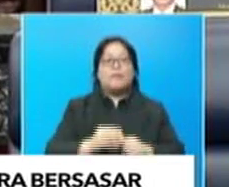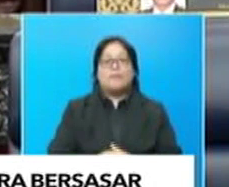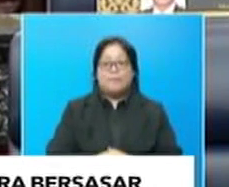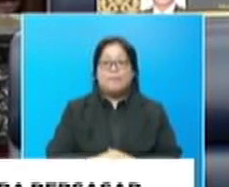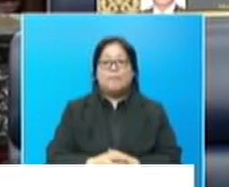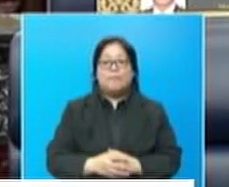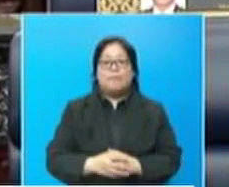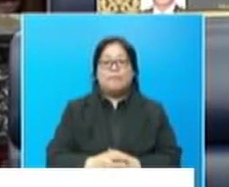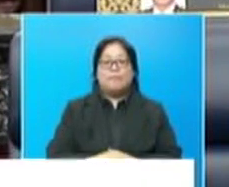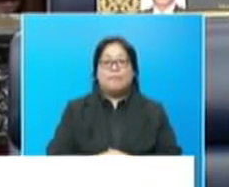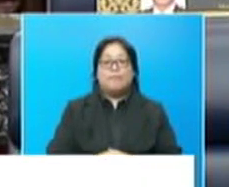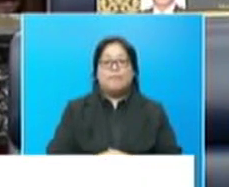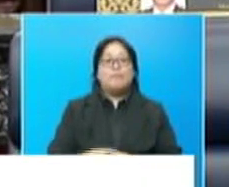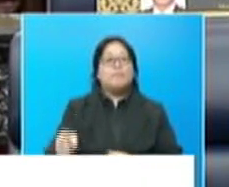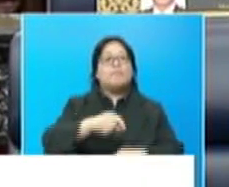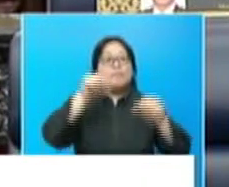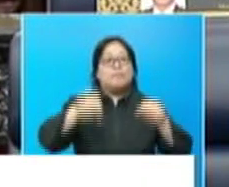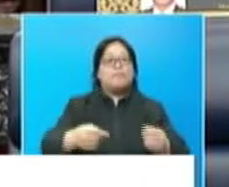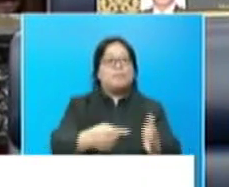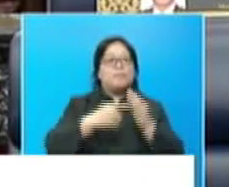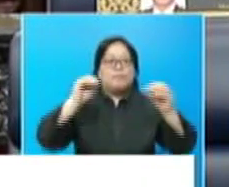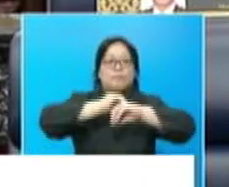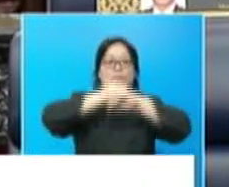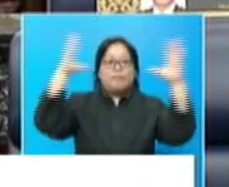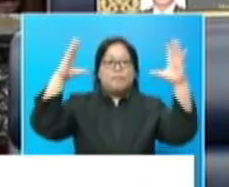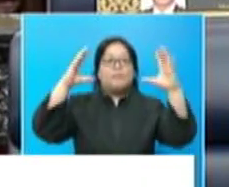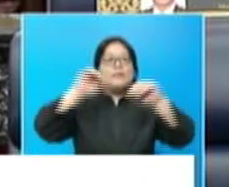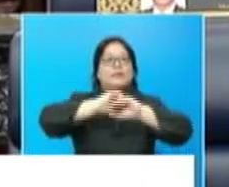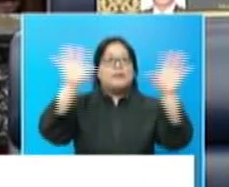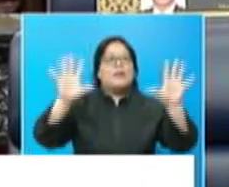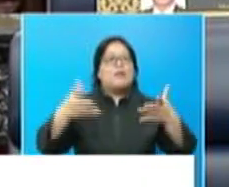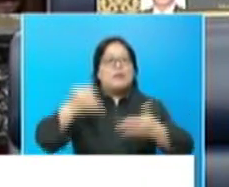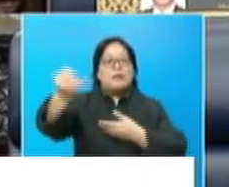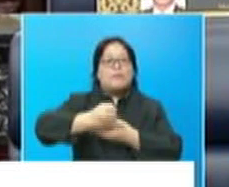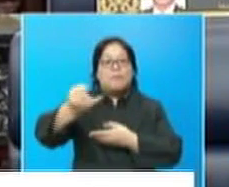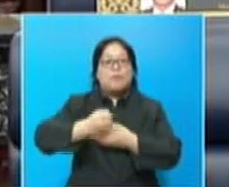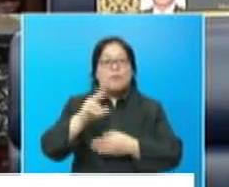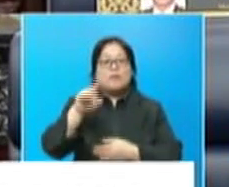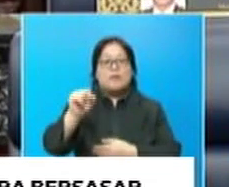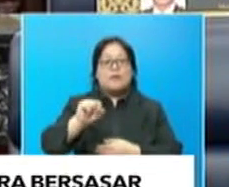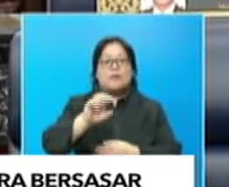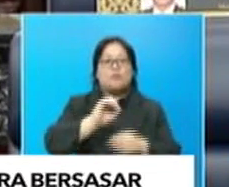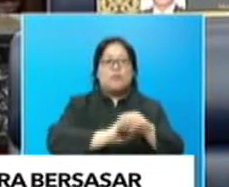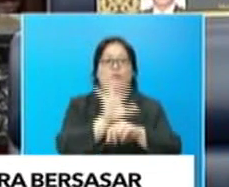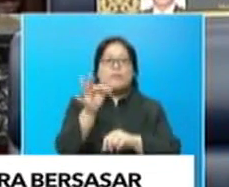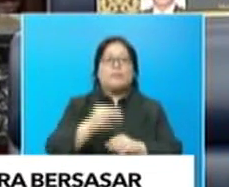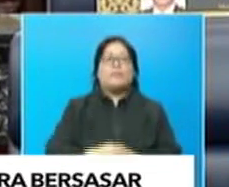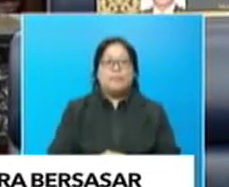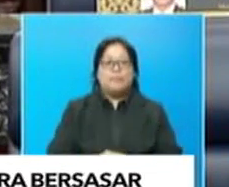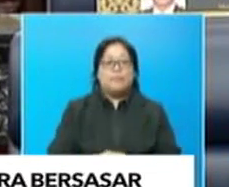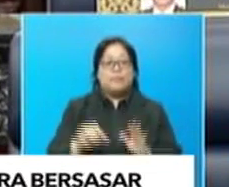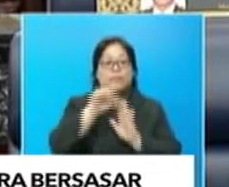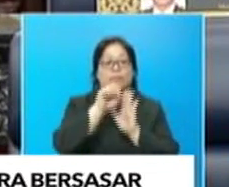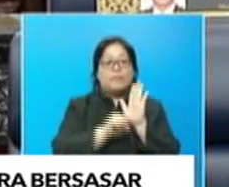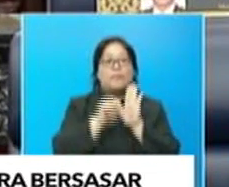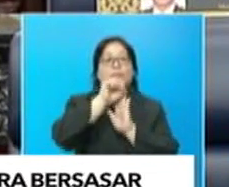scoring boards yang mampu memberi gambaran jelas mengenai risiko mengimport kes COVID-19 ke Malaysia. Kriteria